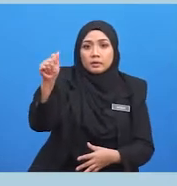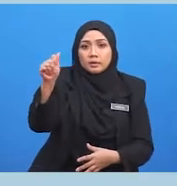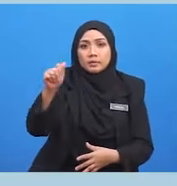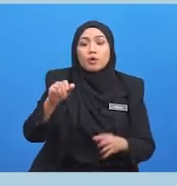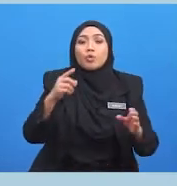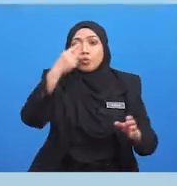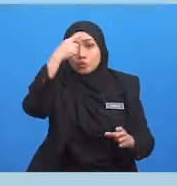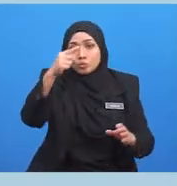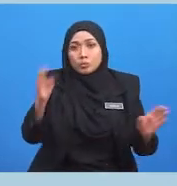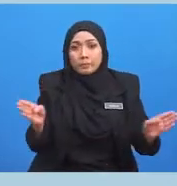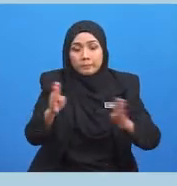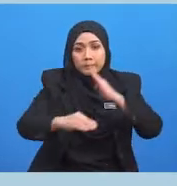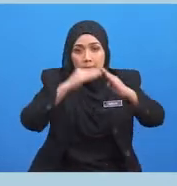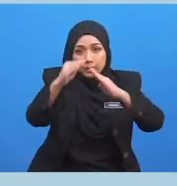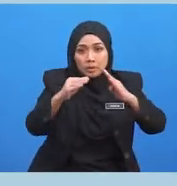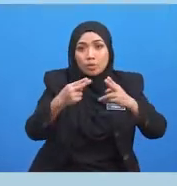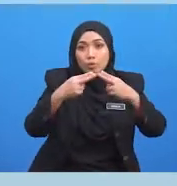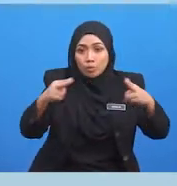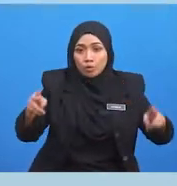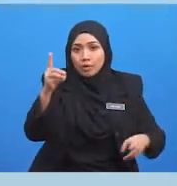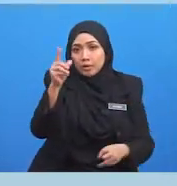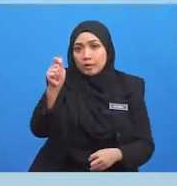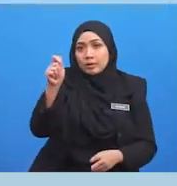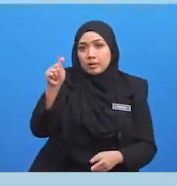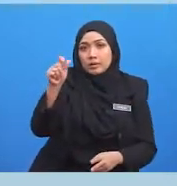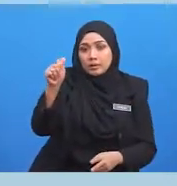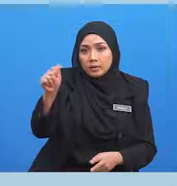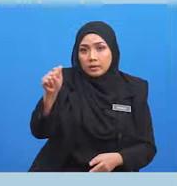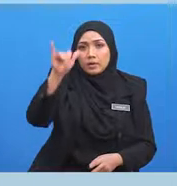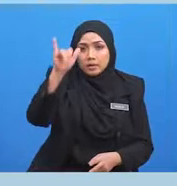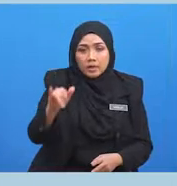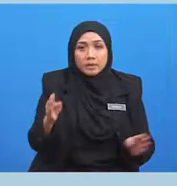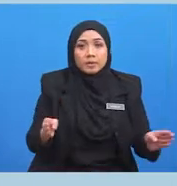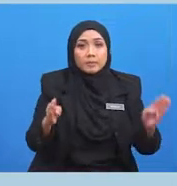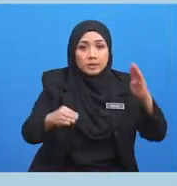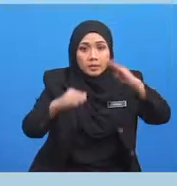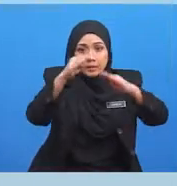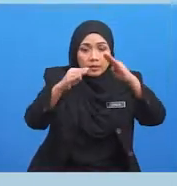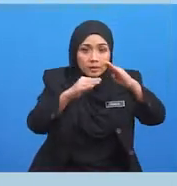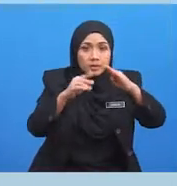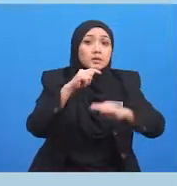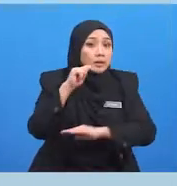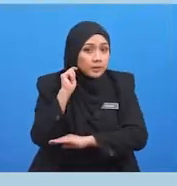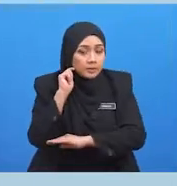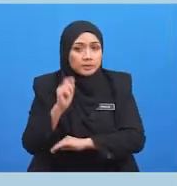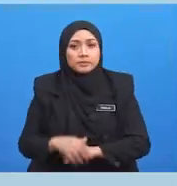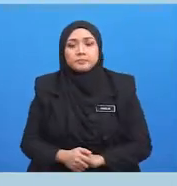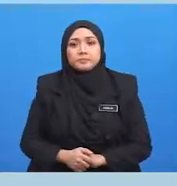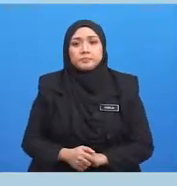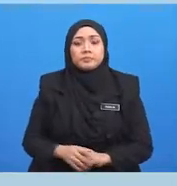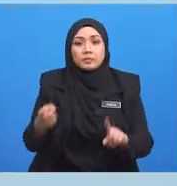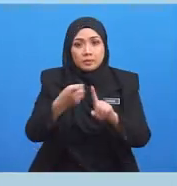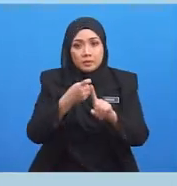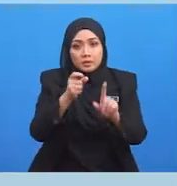membina huraian data, kita akan merujuk graf bar yang dibina tadi. Daripada graf